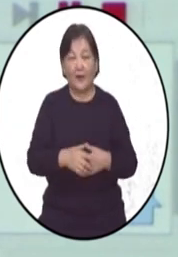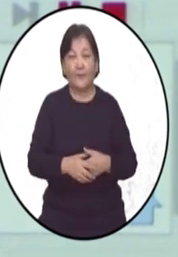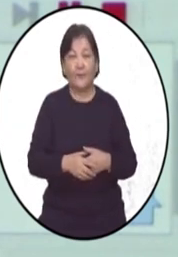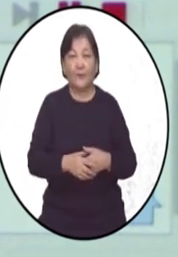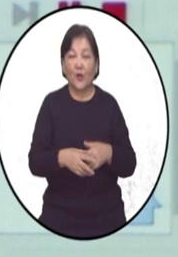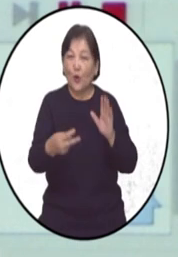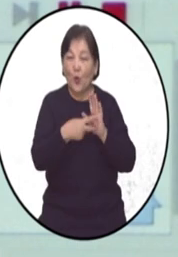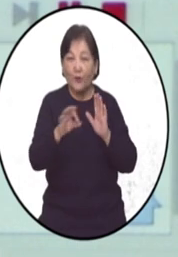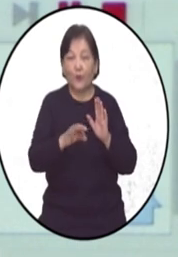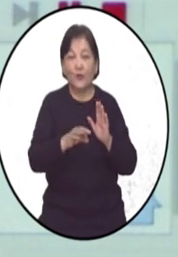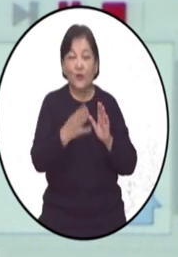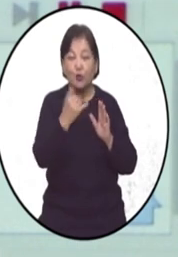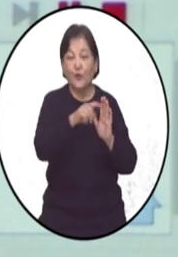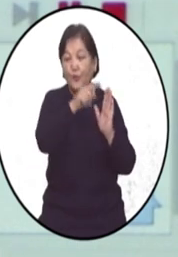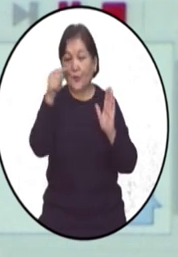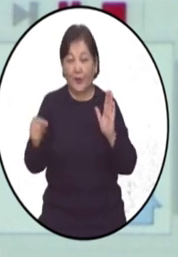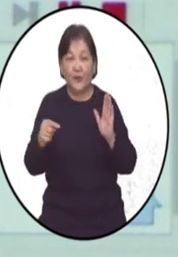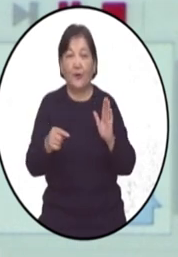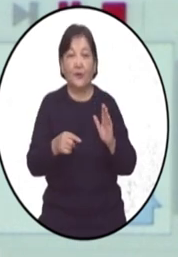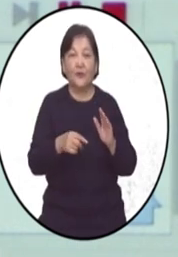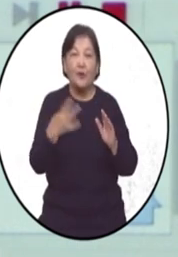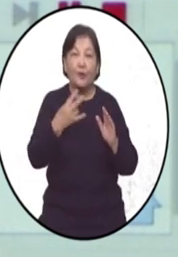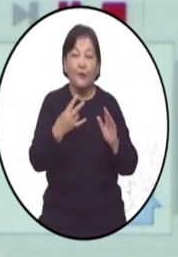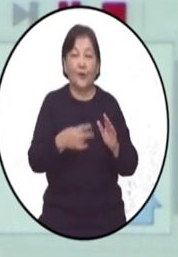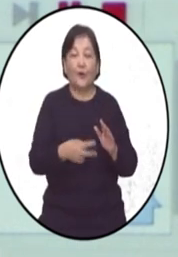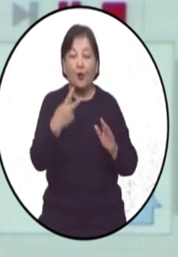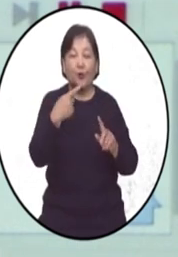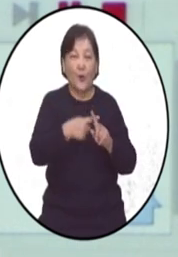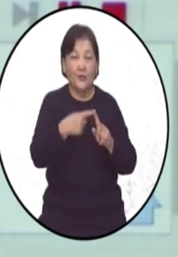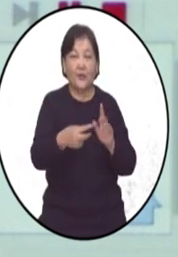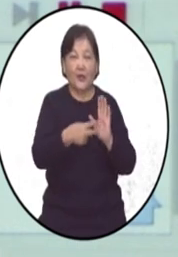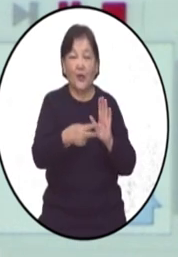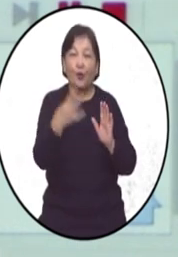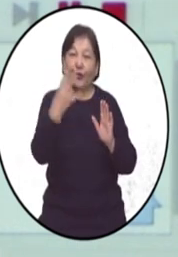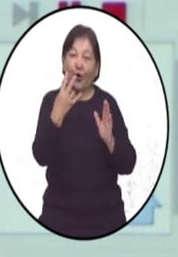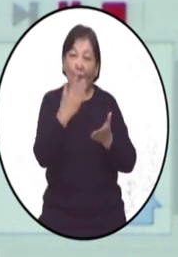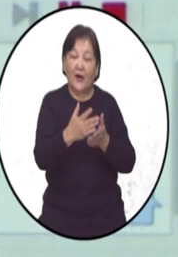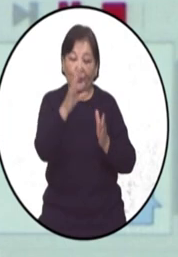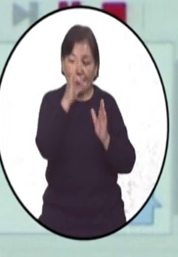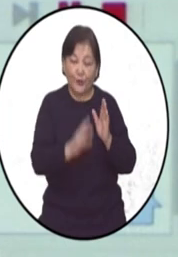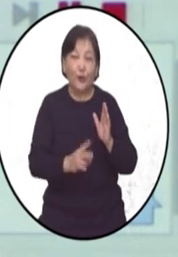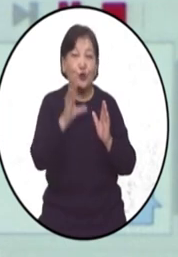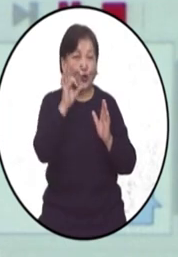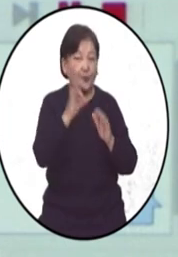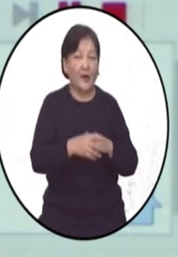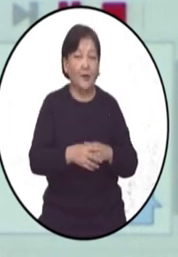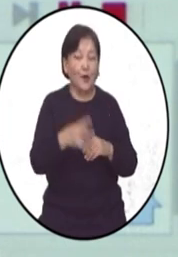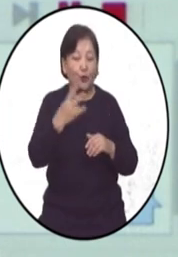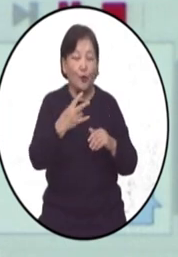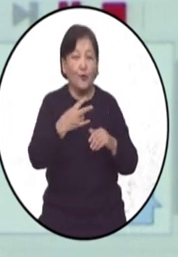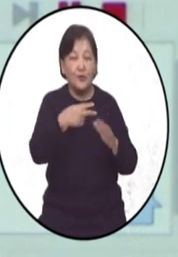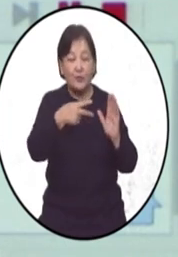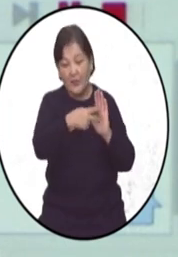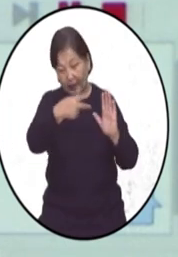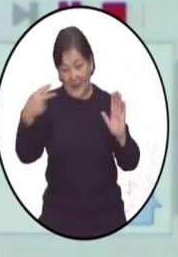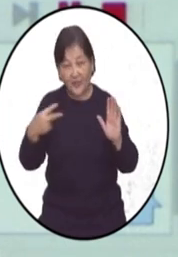хуваагдах учраас шууд гараа авчиж байна. Хоёр тоогдж байгаа учраас энэ дээр нэмж байна. Гэт ингээд шалгаад яваа да. Тоо тус бүр дээрээ нэгээр нэмэгдүүлээд шалгаж явж байгаа процесс